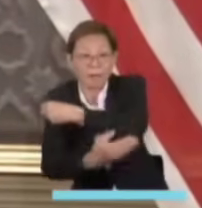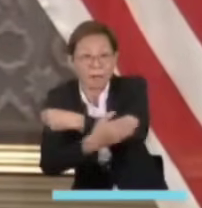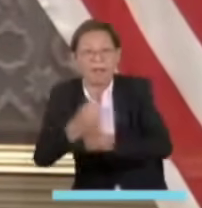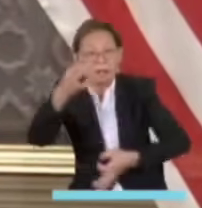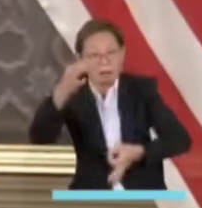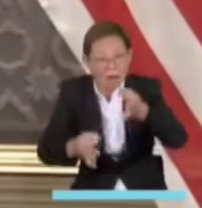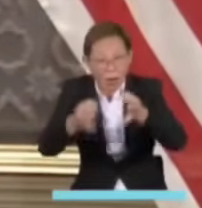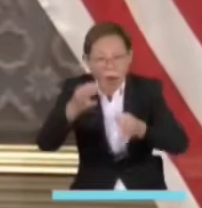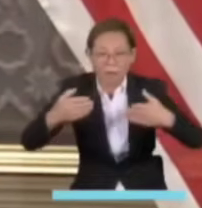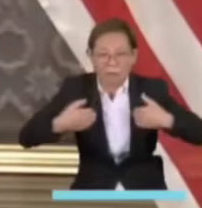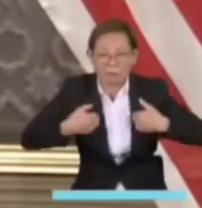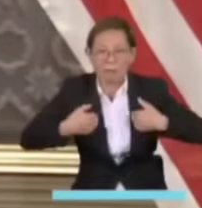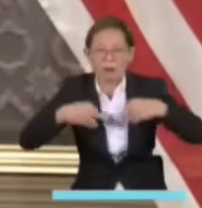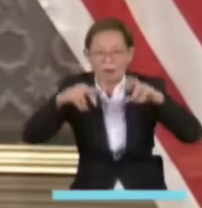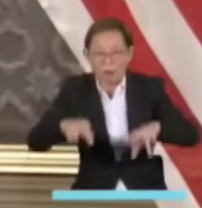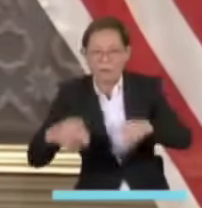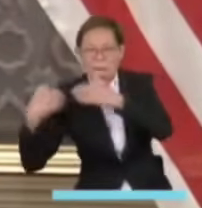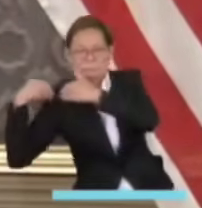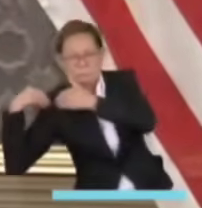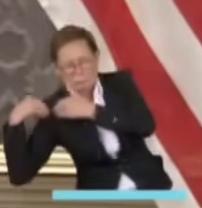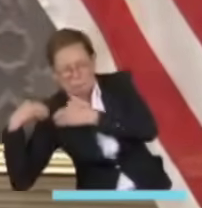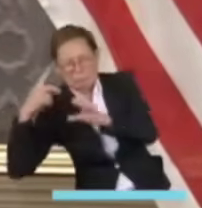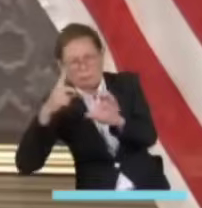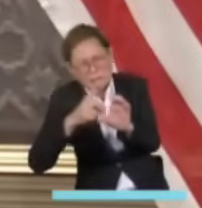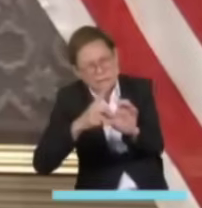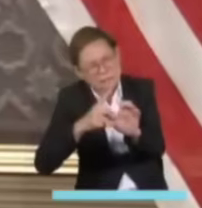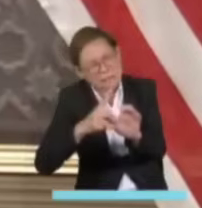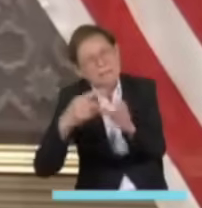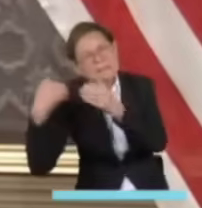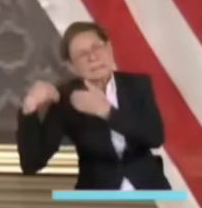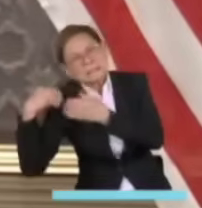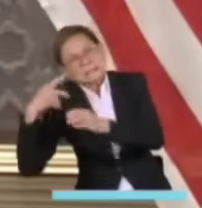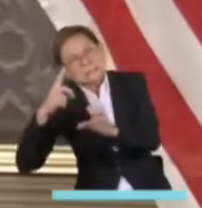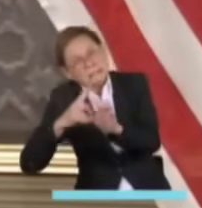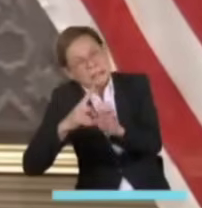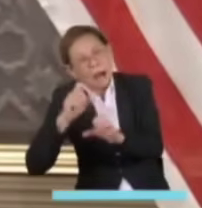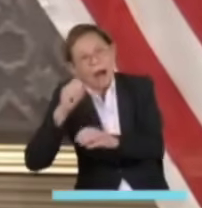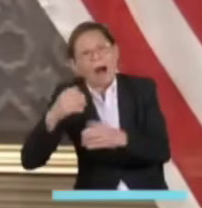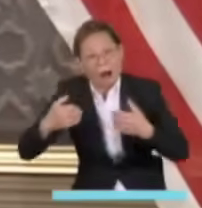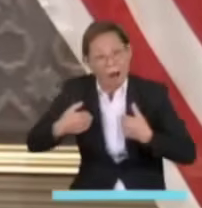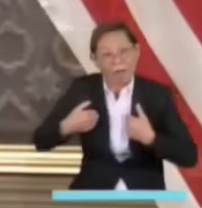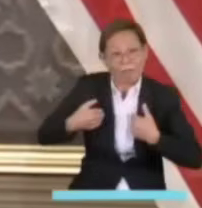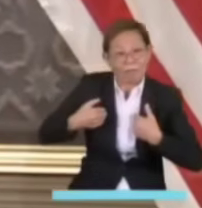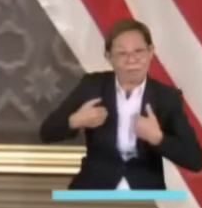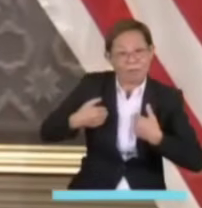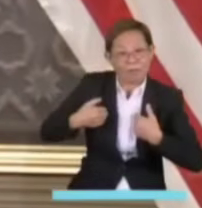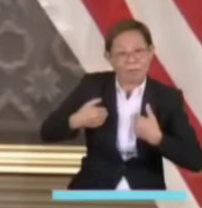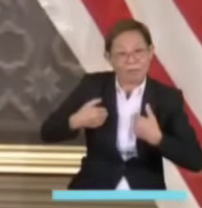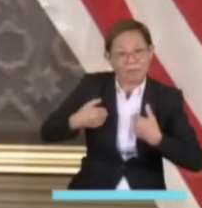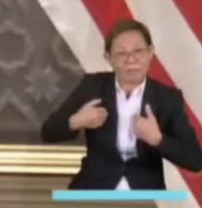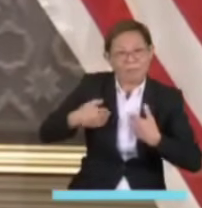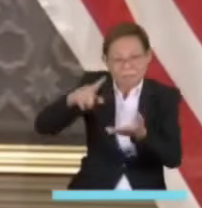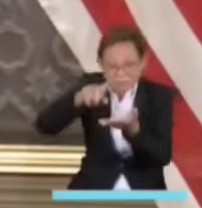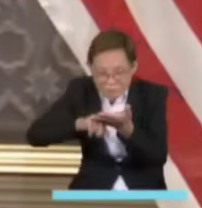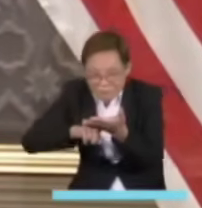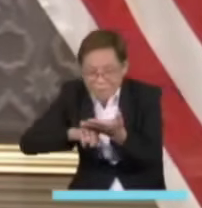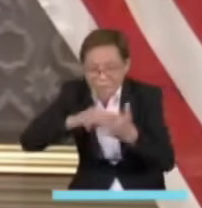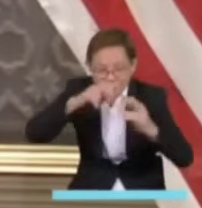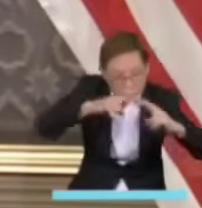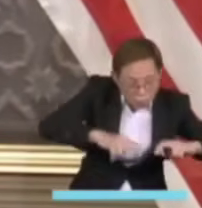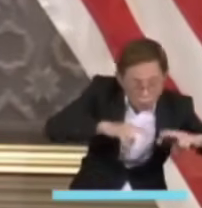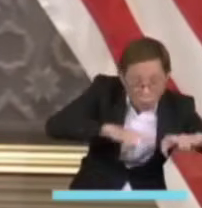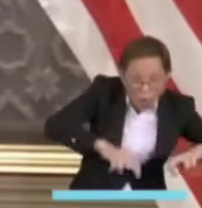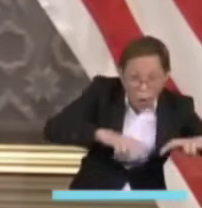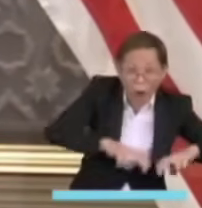ada rakyat yang terbeban dengan diesel, yang menggunakan diesel, ada ruang untuk mereka rujuk kepada